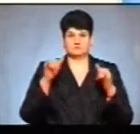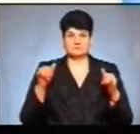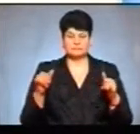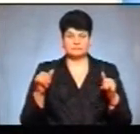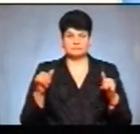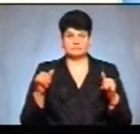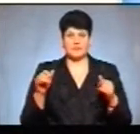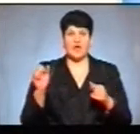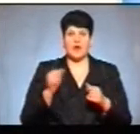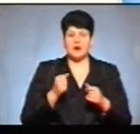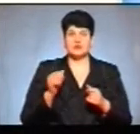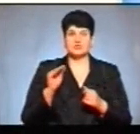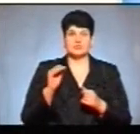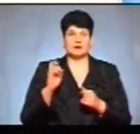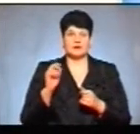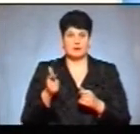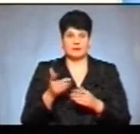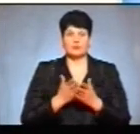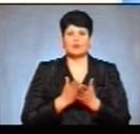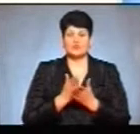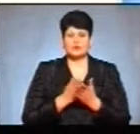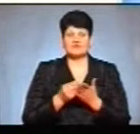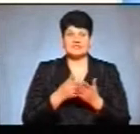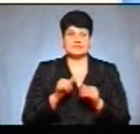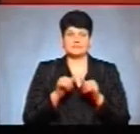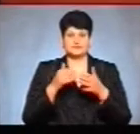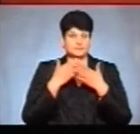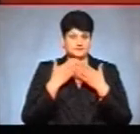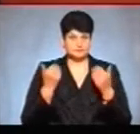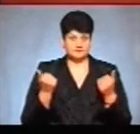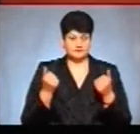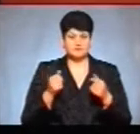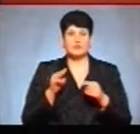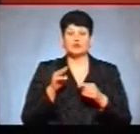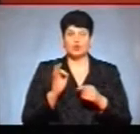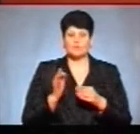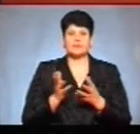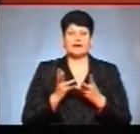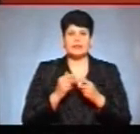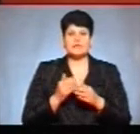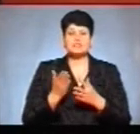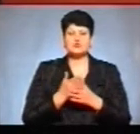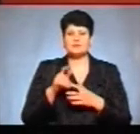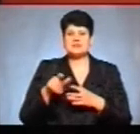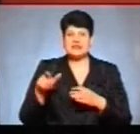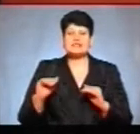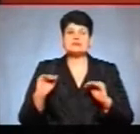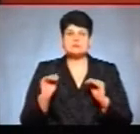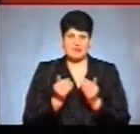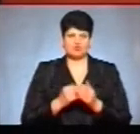ростуть, а житлово-комунальні послуги, наприклад, в ціні не зростають, то кількість субсидіантів об'єктивно